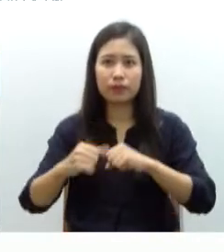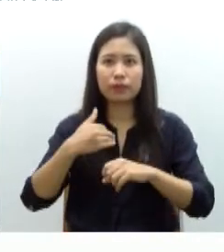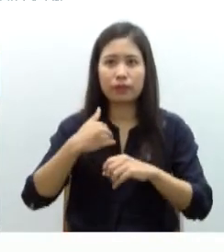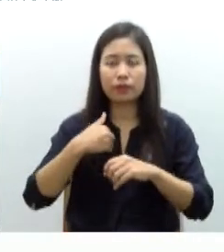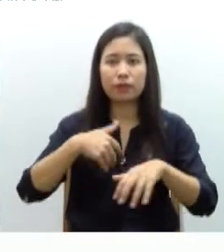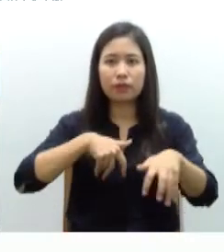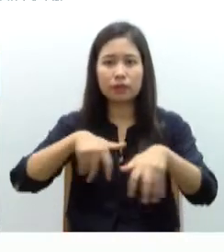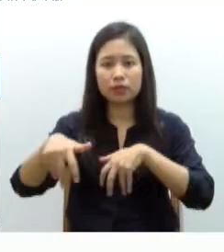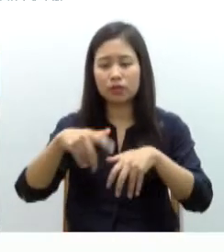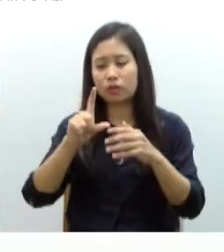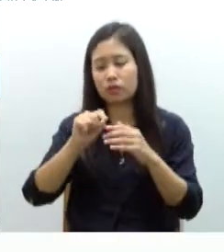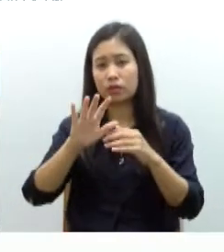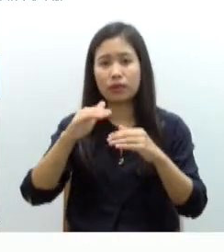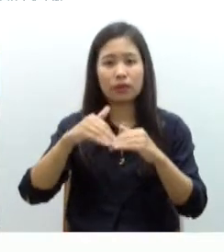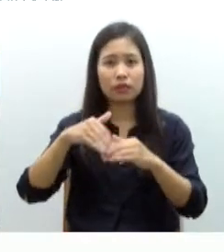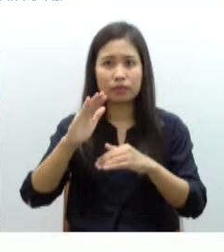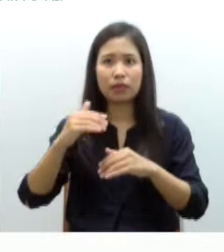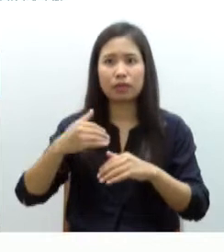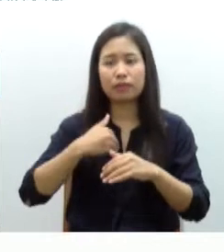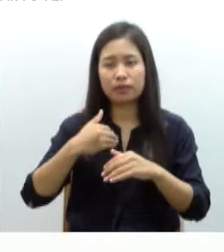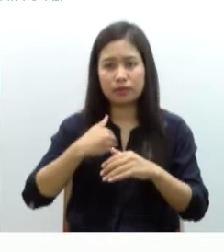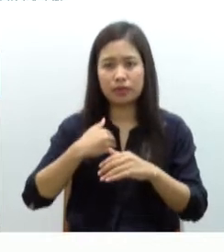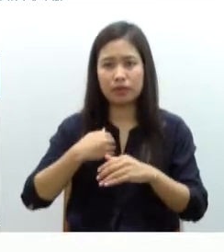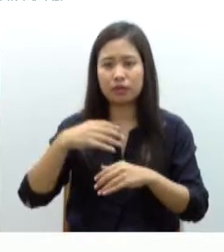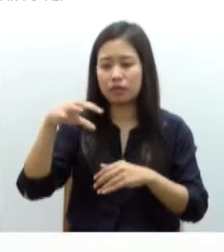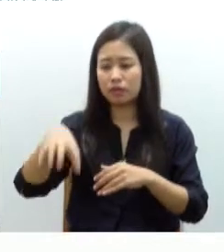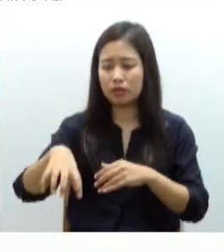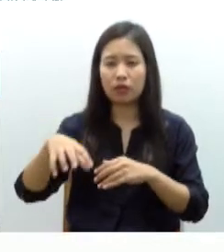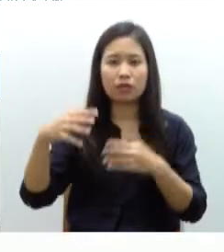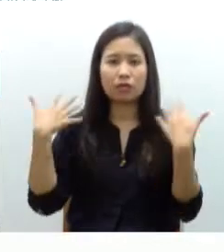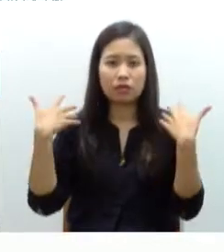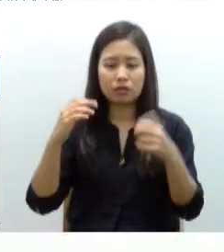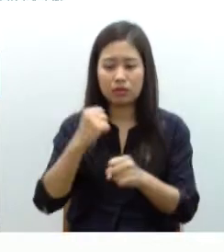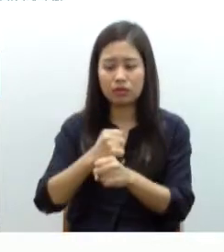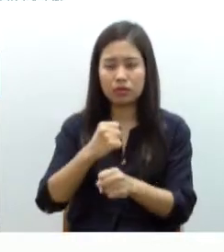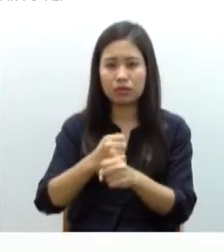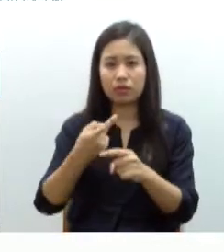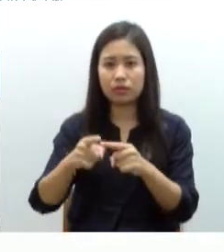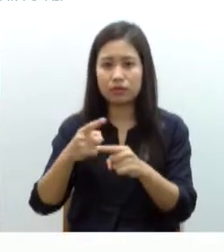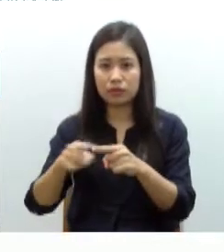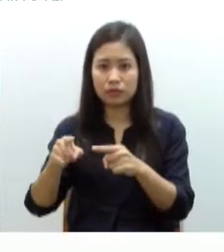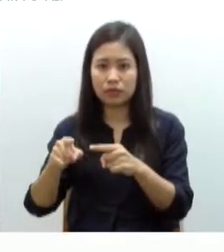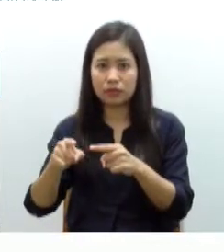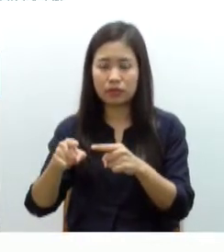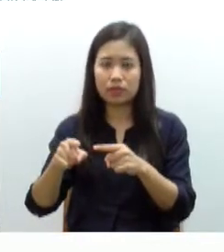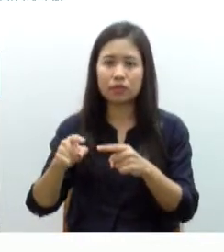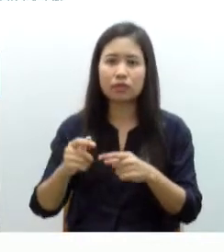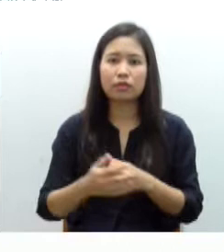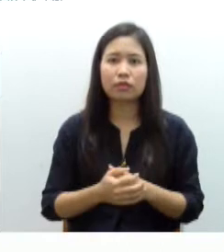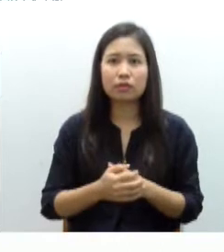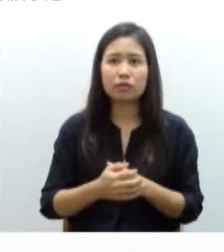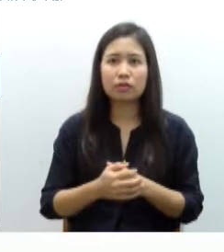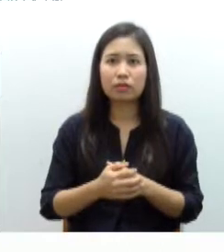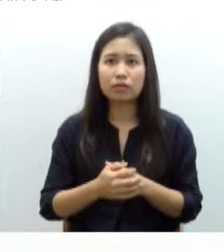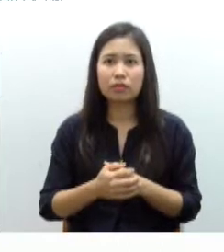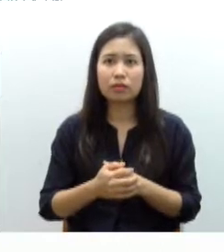67ล้านคนเนี่ยก็ต้องเป็นกลุ่มผู้ใหญ่ทั้ง45ล้านนะฮะและกลุ่มที่3ก็คือกลุ่มข้าราชการ3ล้านนะฮะซึ่ง